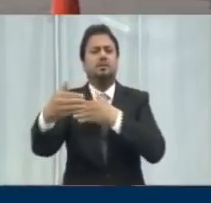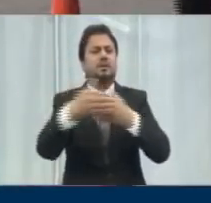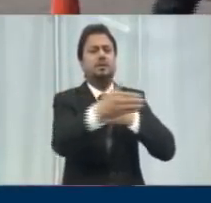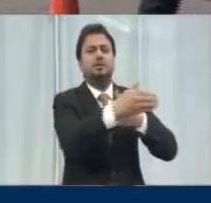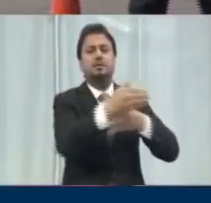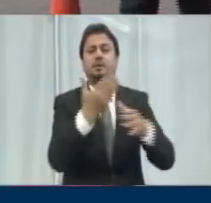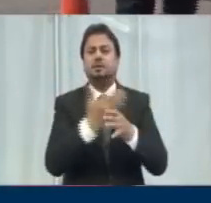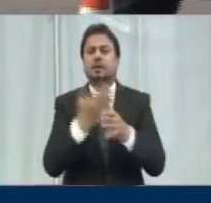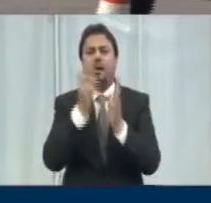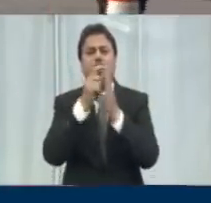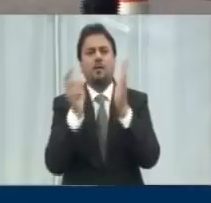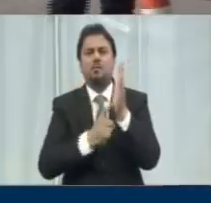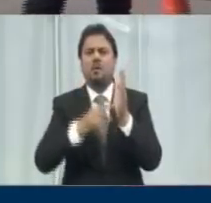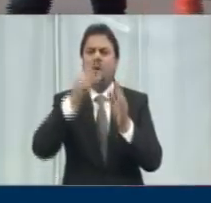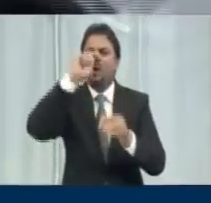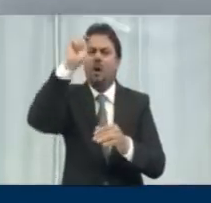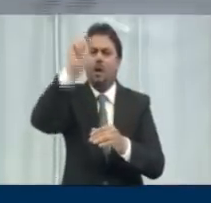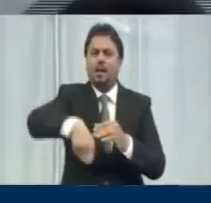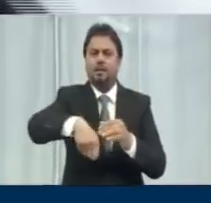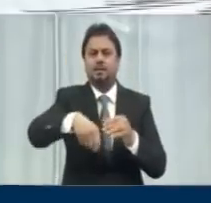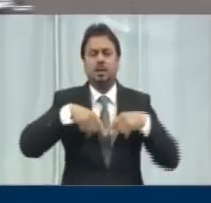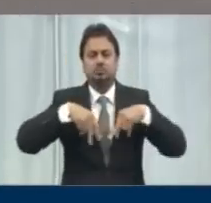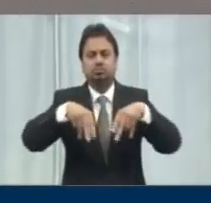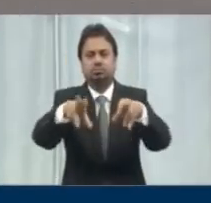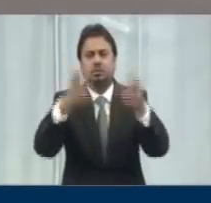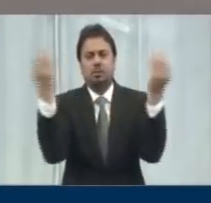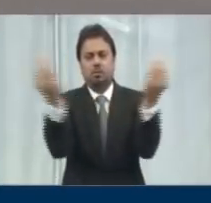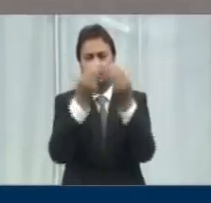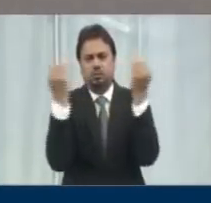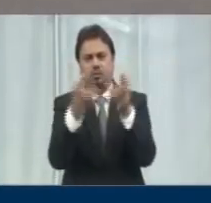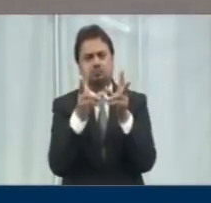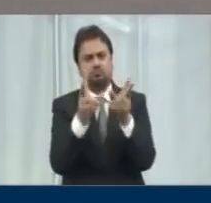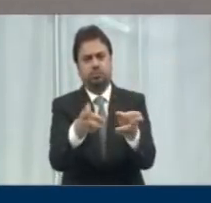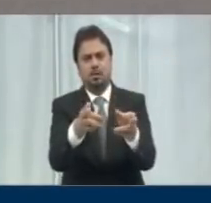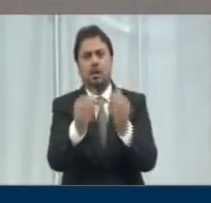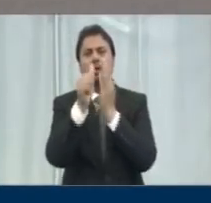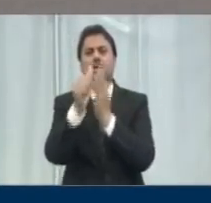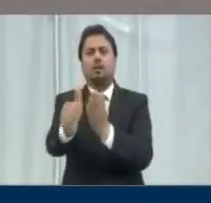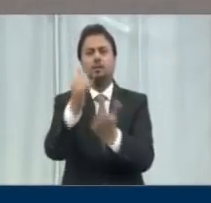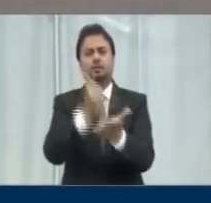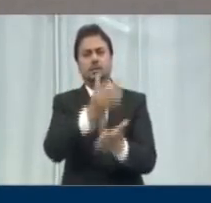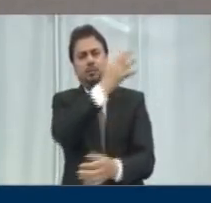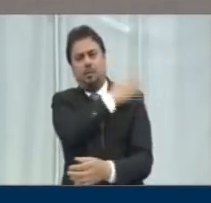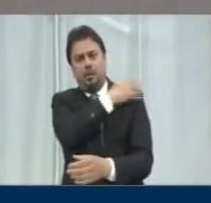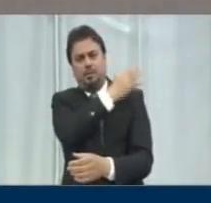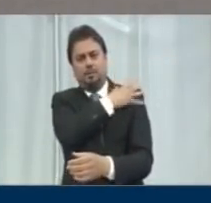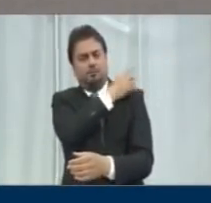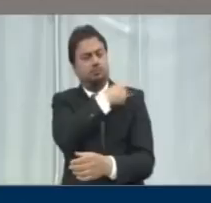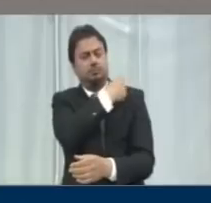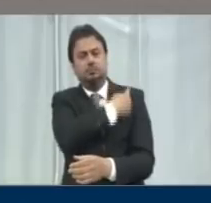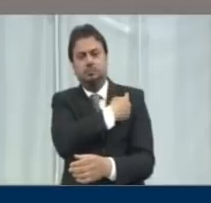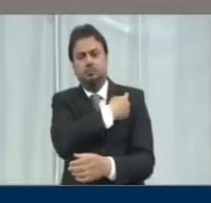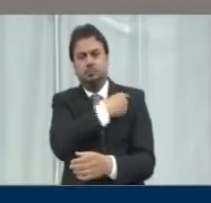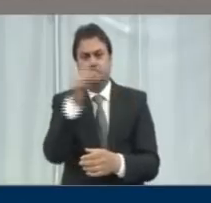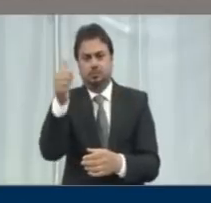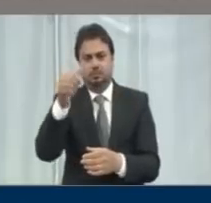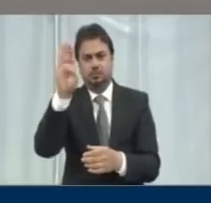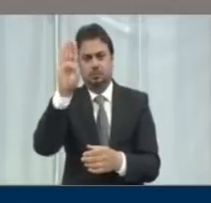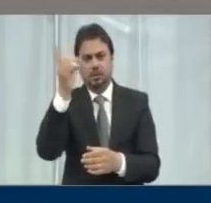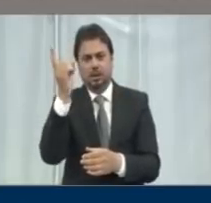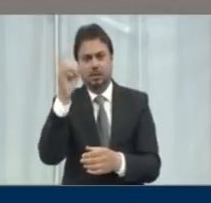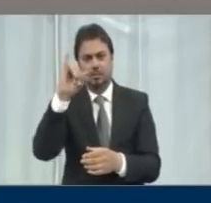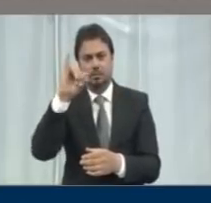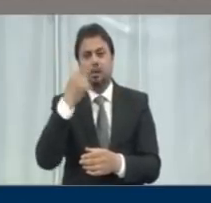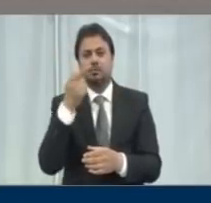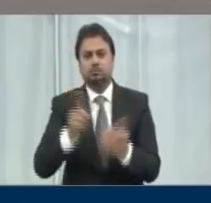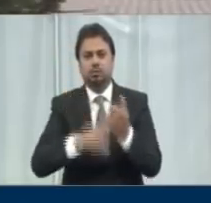وذلك لتطبيق عمليات فرض الحظر الوقائي. وذكر القائد العمليات اللواء الركن أكرم صدام خلال